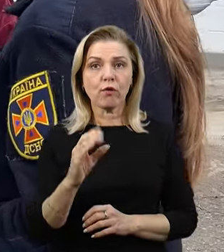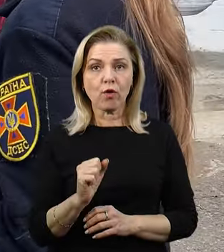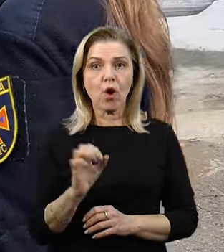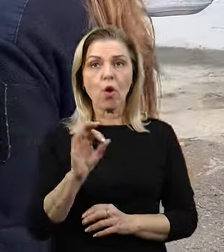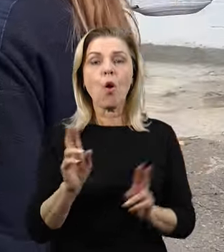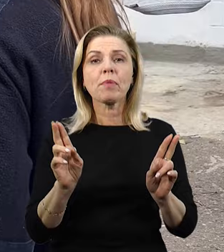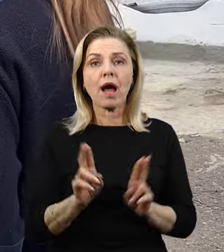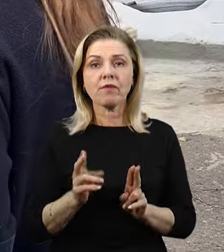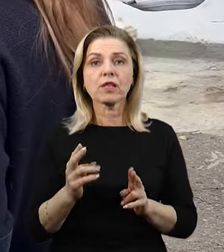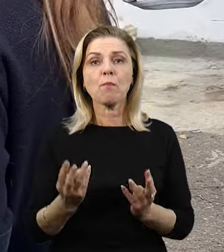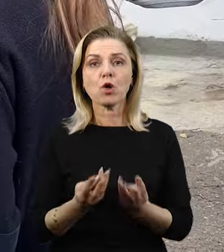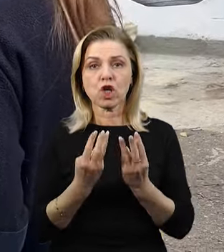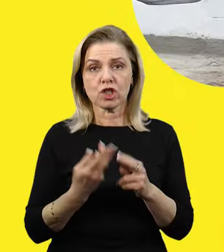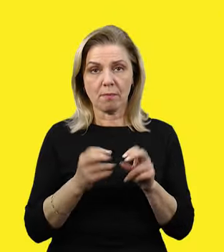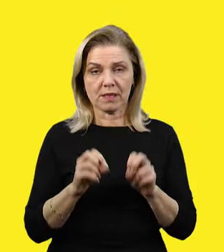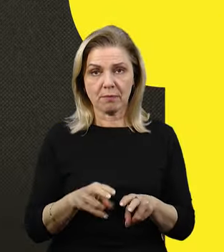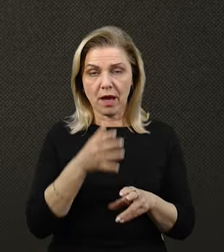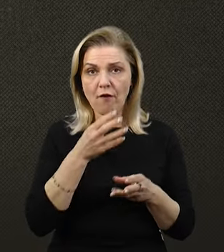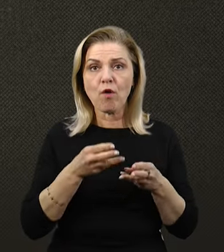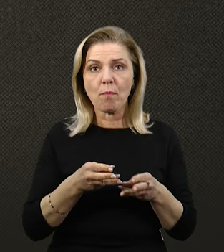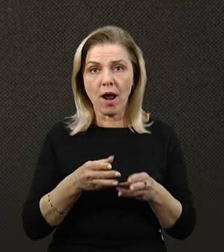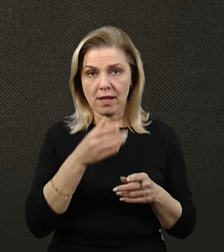в опалювальний період.